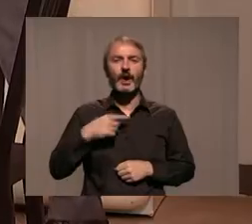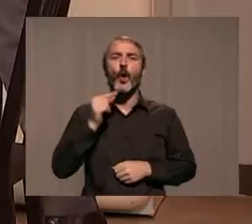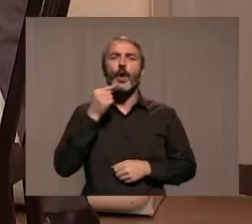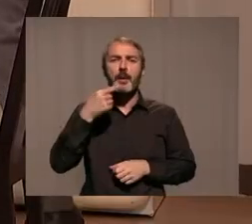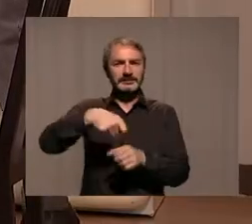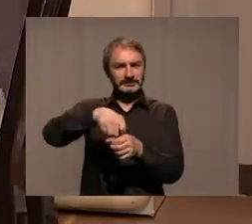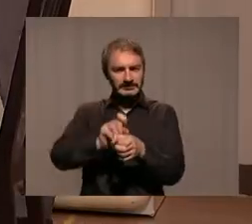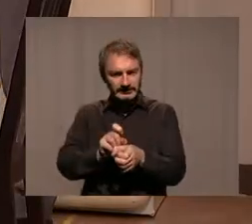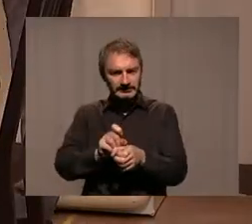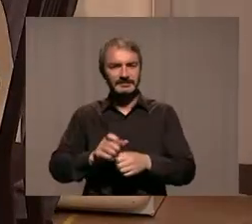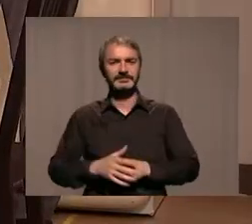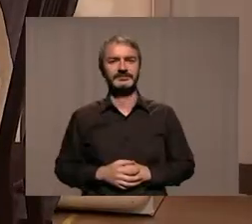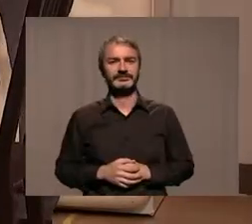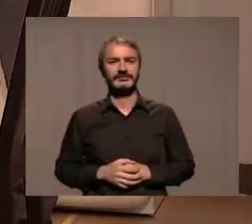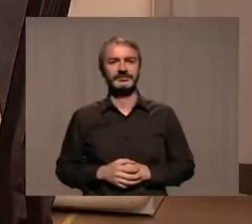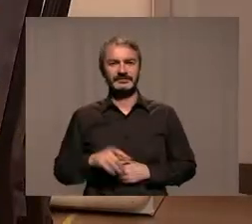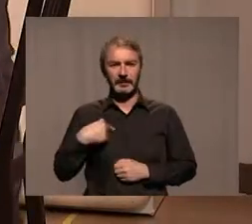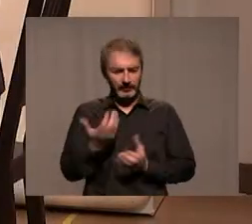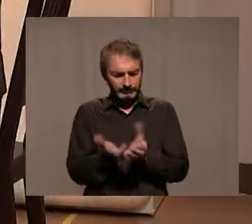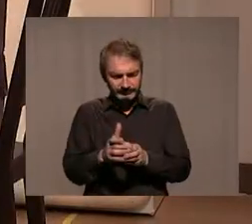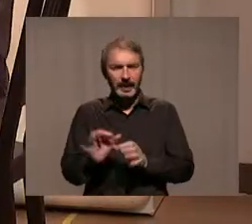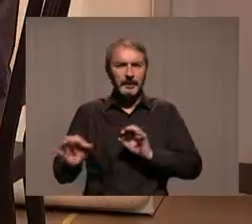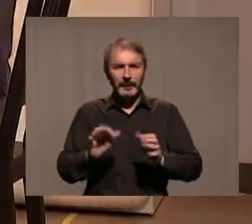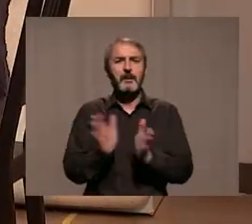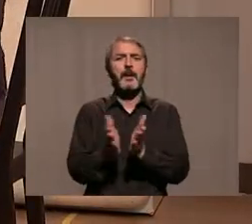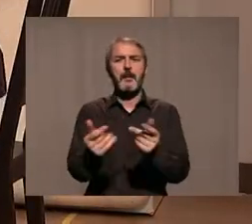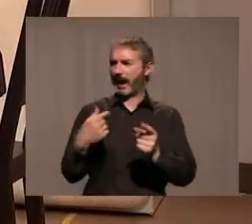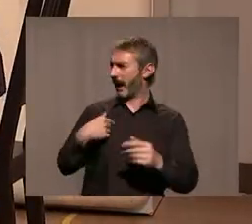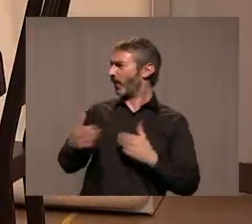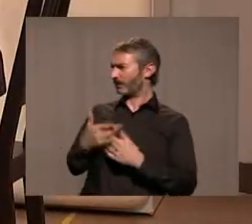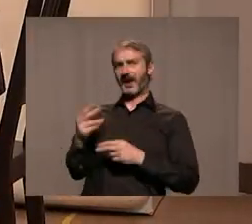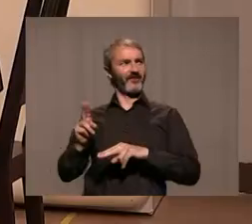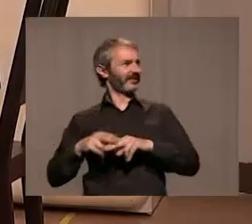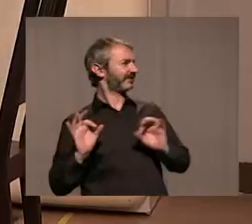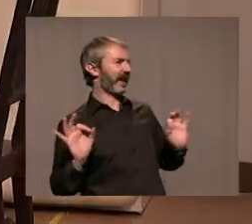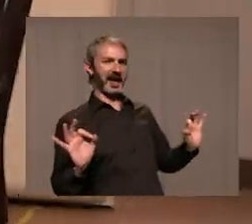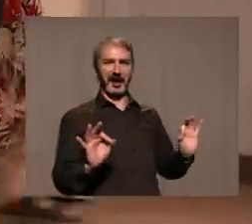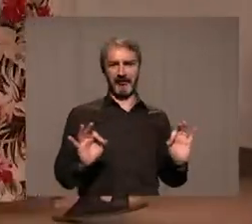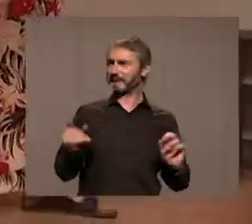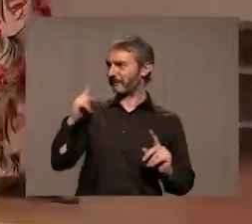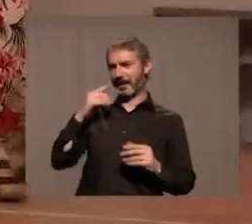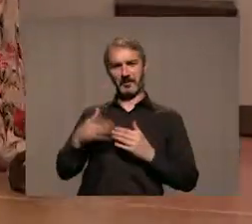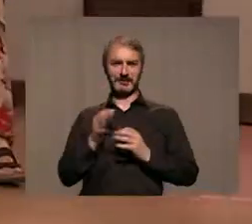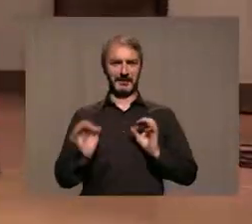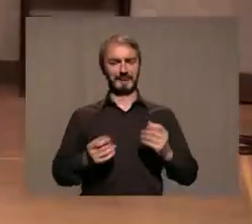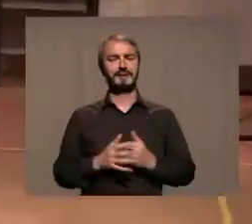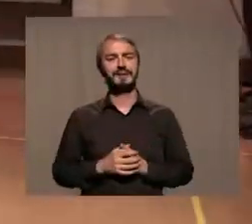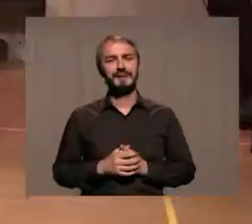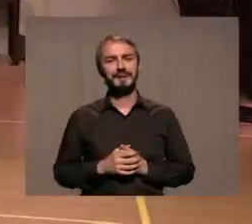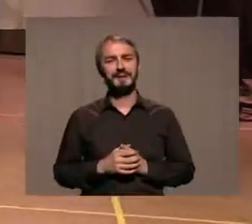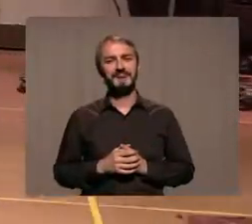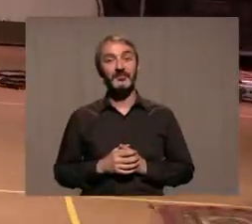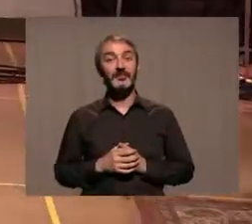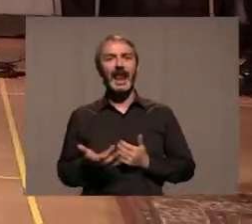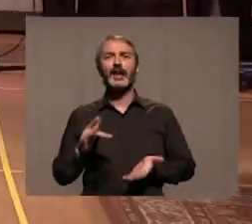olives. Aquí teniu bols, també. Va, que això ja comença a semblar una festa. Sí, una mica, només una mica, però bé. A veure com va amb